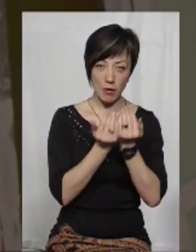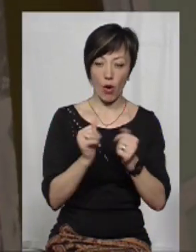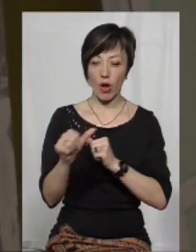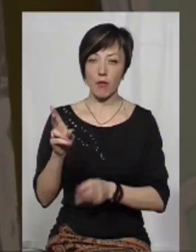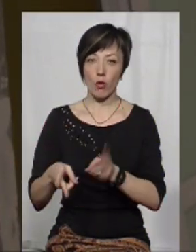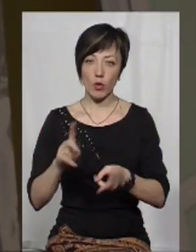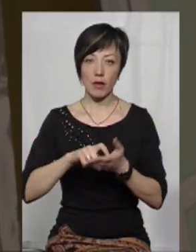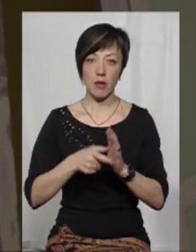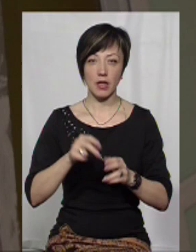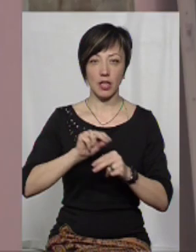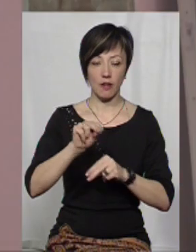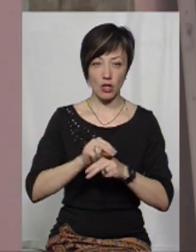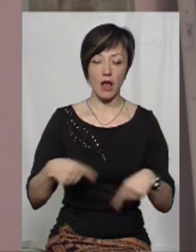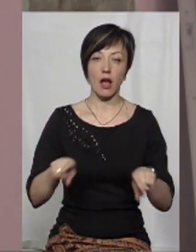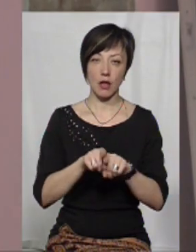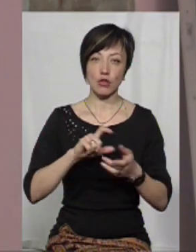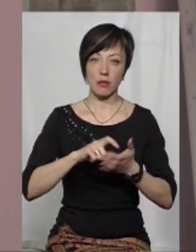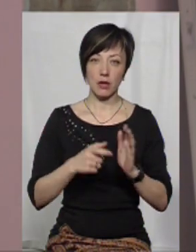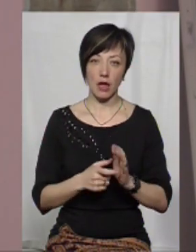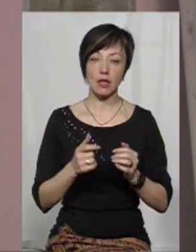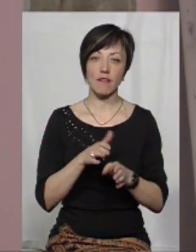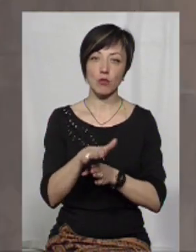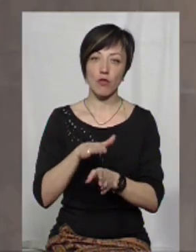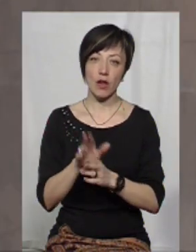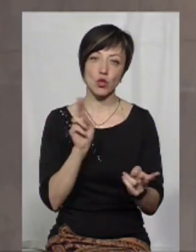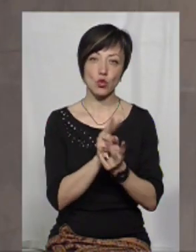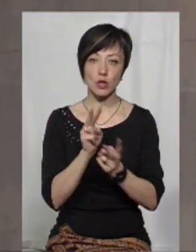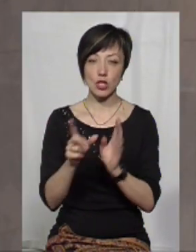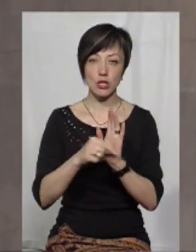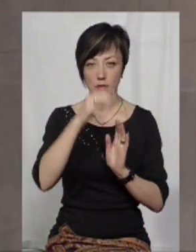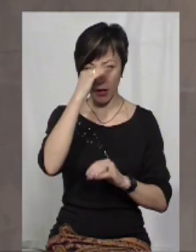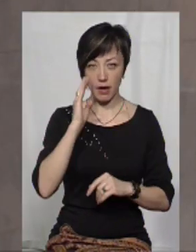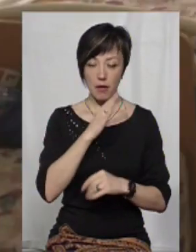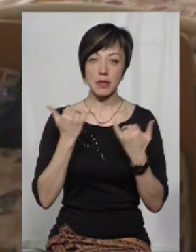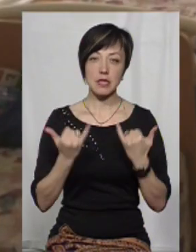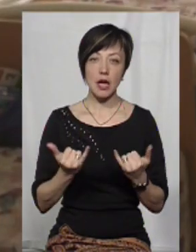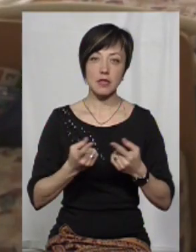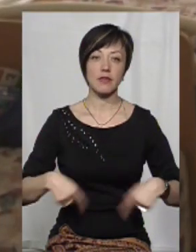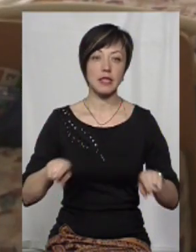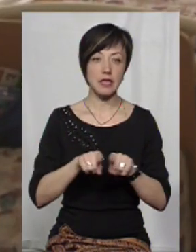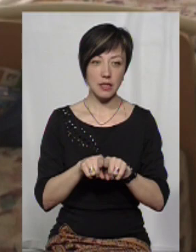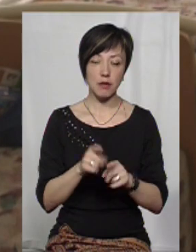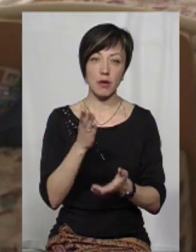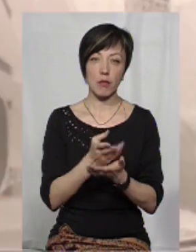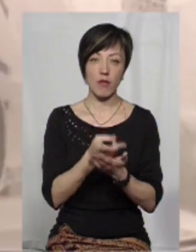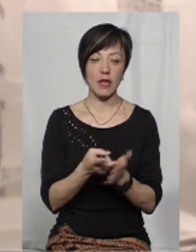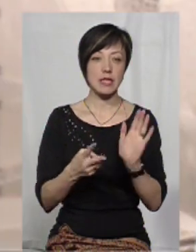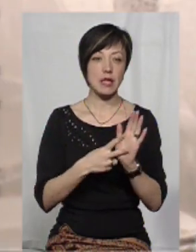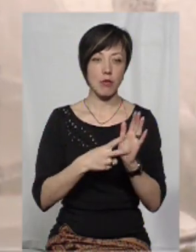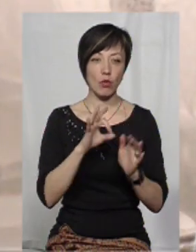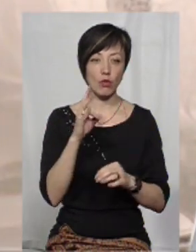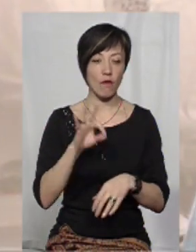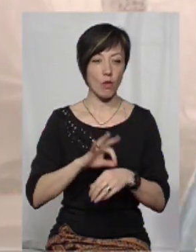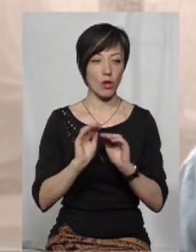кухня, кімната для навчання, а також кімната, де відбуватимуться зустрічі з батьками. Зараз у відділенні гематології перебуває 7